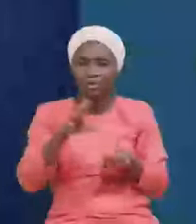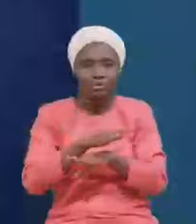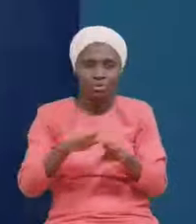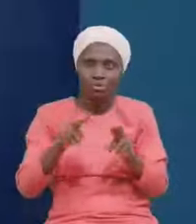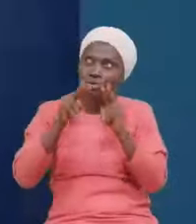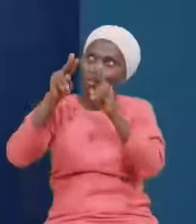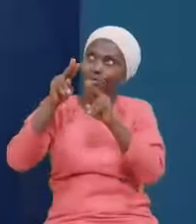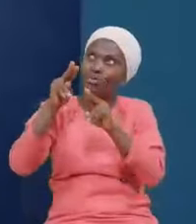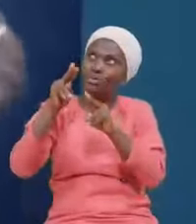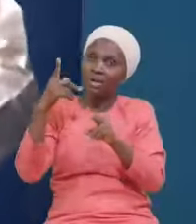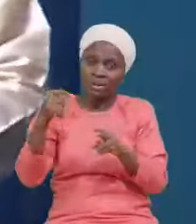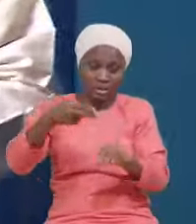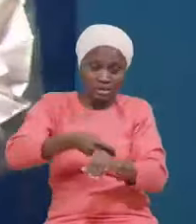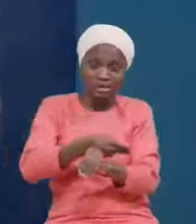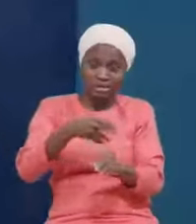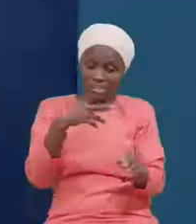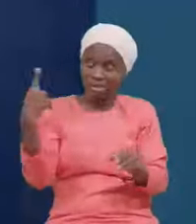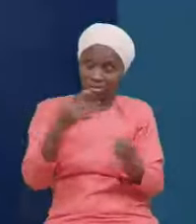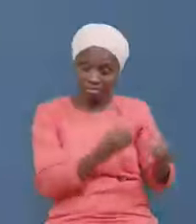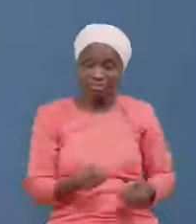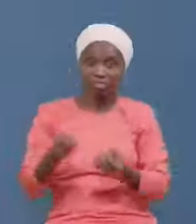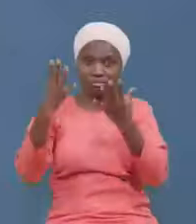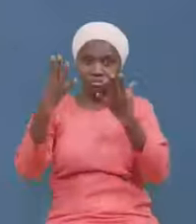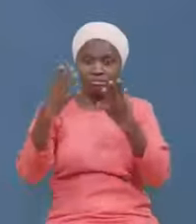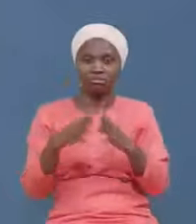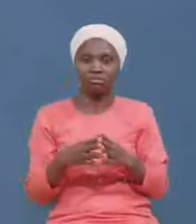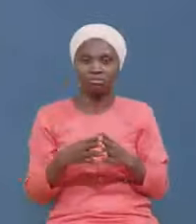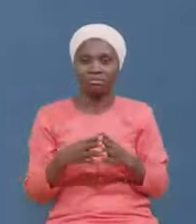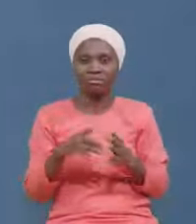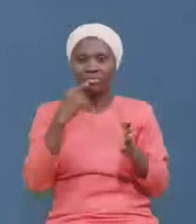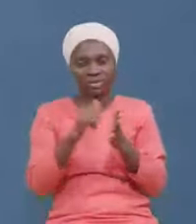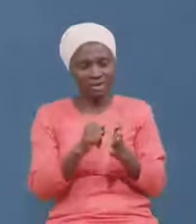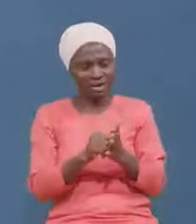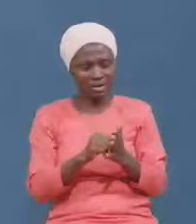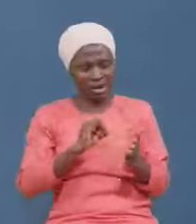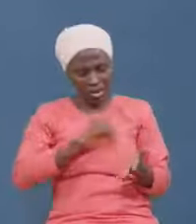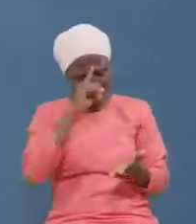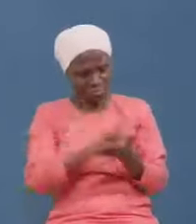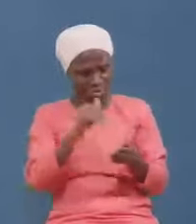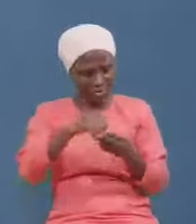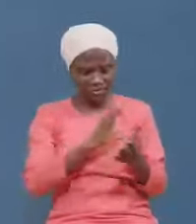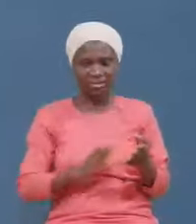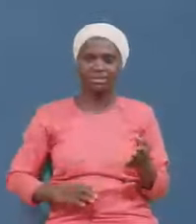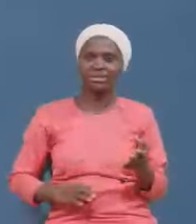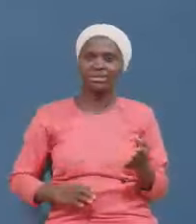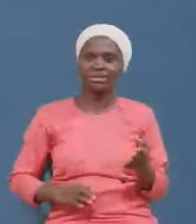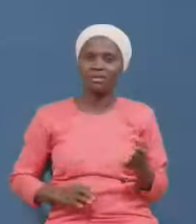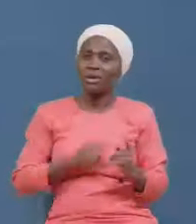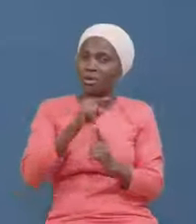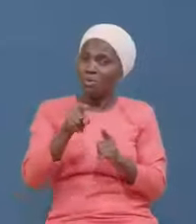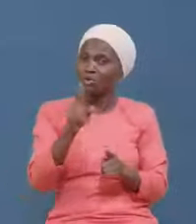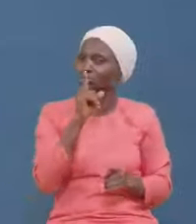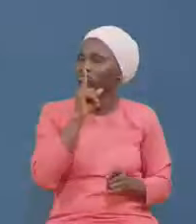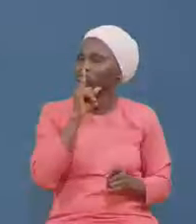his sacrifice, మీరు ఆయన త్యాగాన్ని చేపట్టుకోకపోతే, I believe in Christ, నేను క్రీస్తునందు విశ్వాసం ఉంచుతున్నాను. When you truly believe